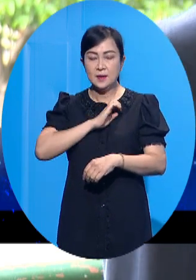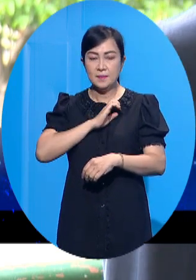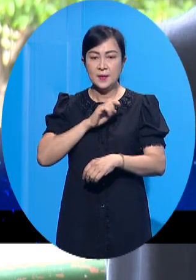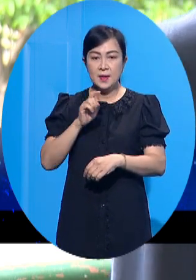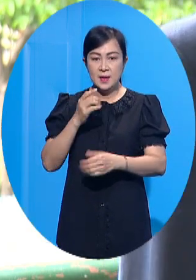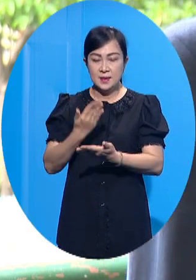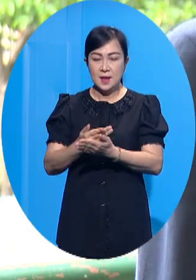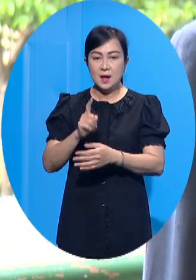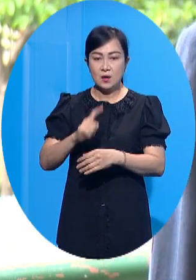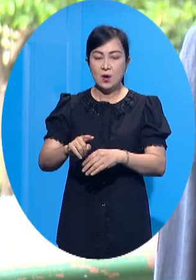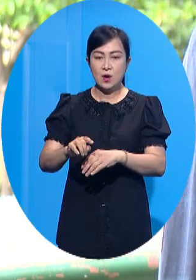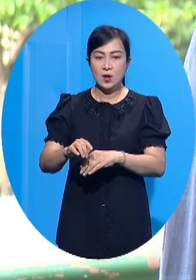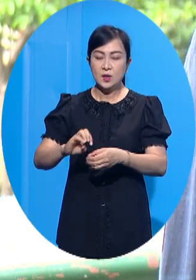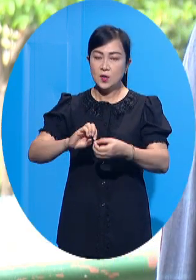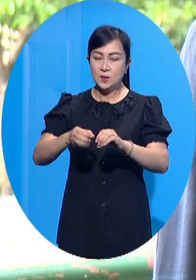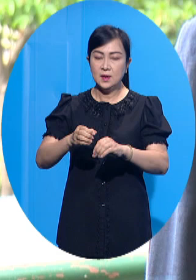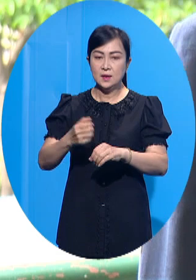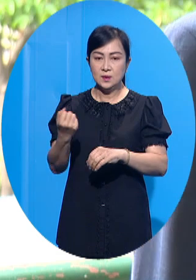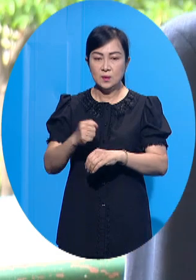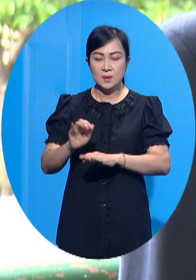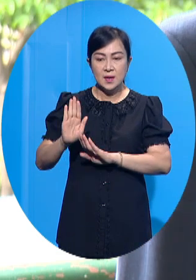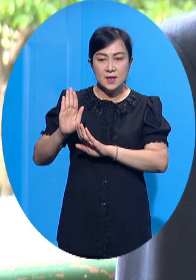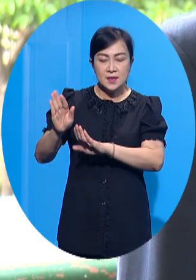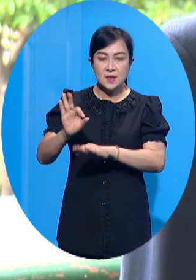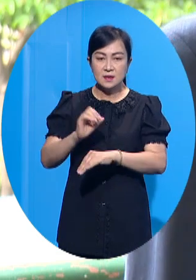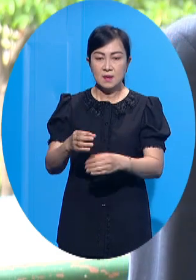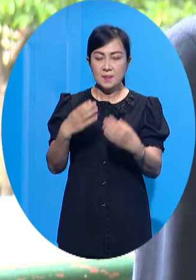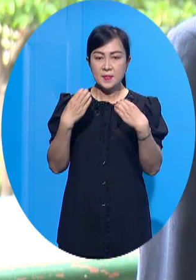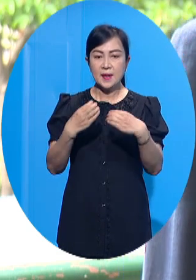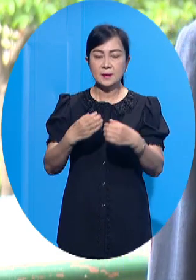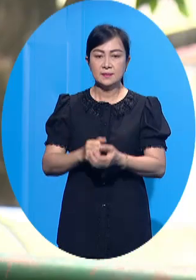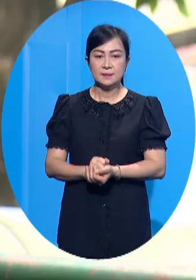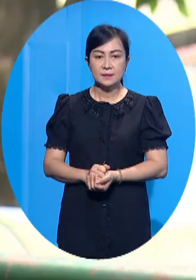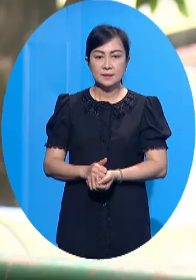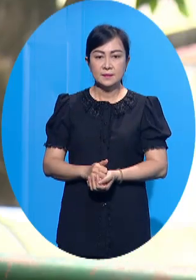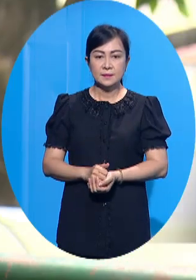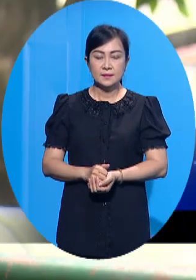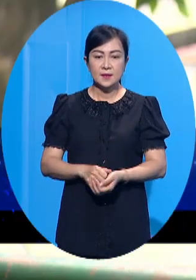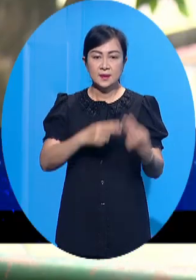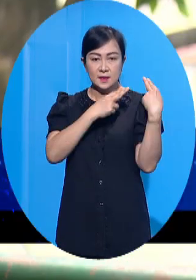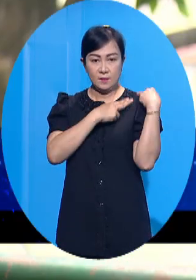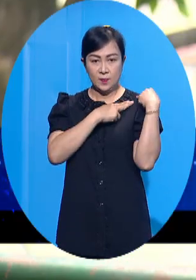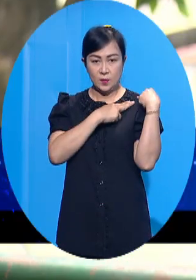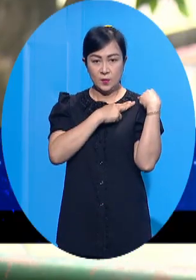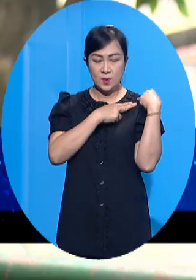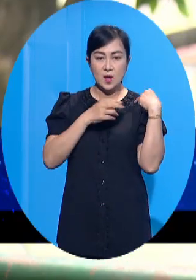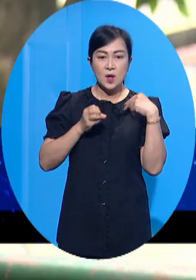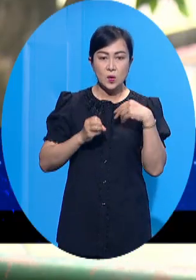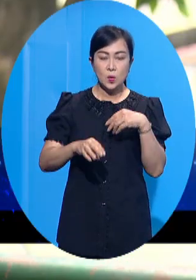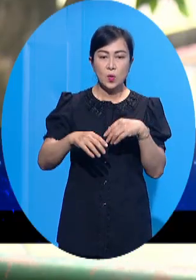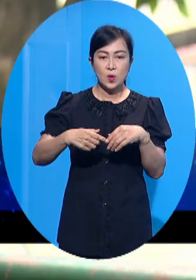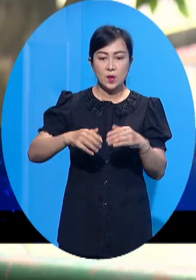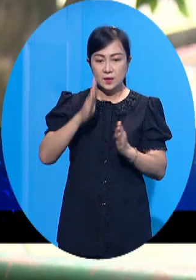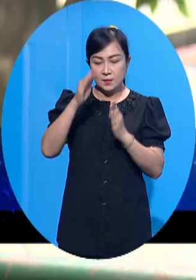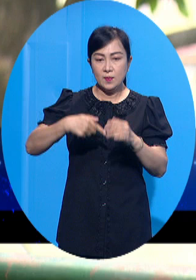mình có cách hướng dự phòng và điều trị, để tránh những trường hợp mà nặng dẫn đến tàn phế. Với cái nhiệm vụ của thành phố giao cho